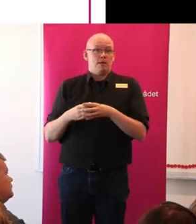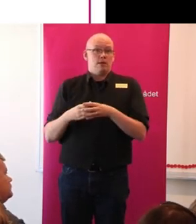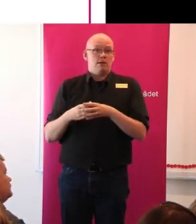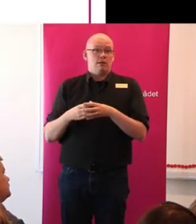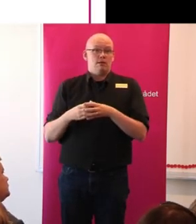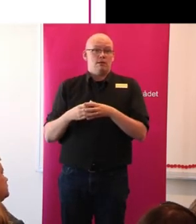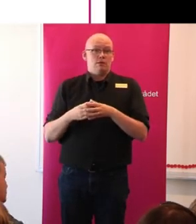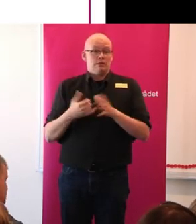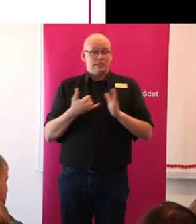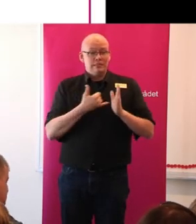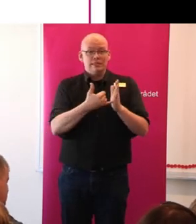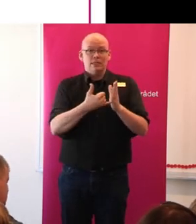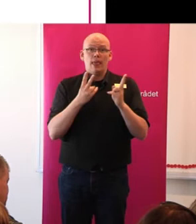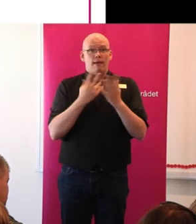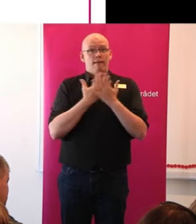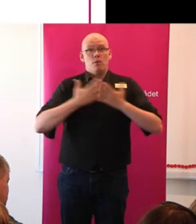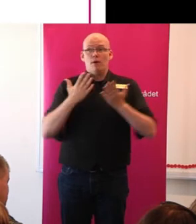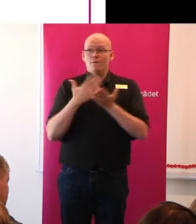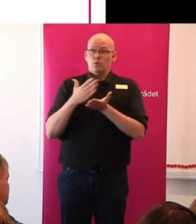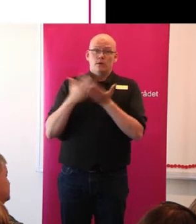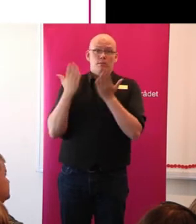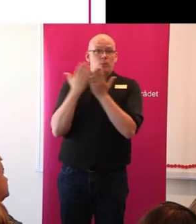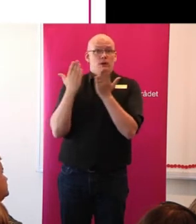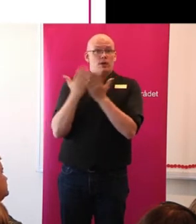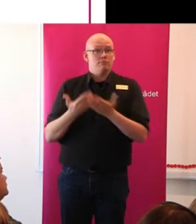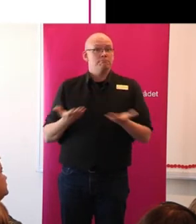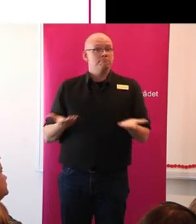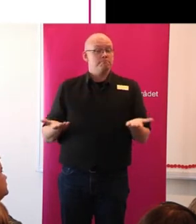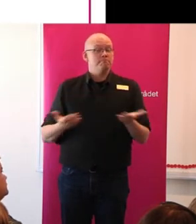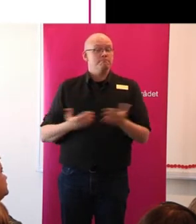många går vidare.